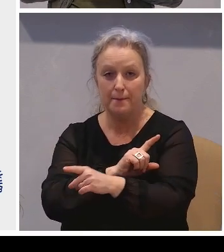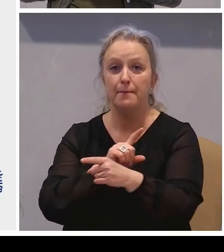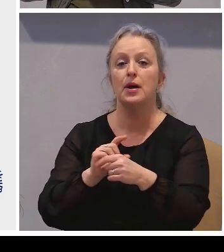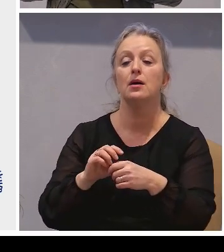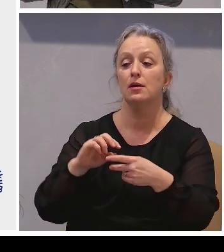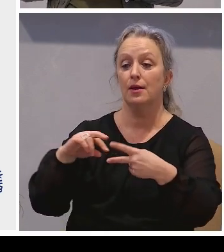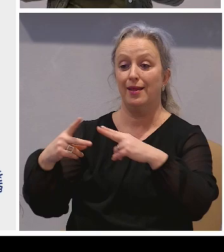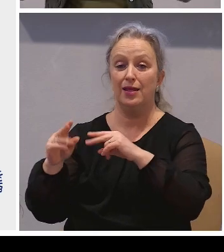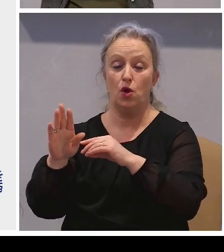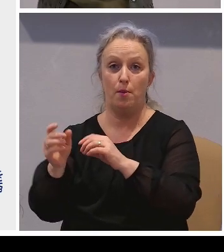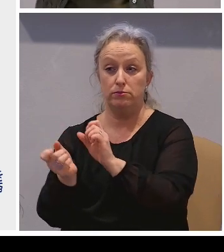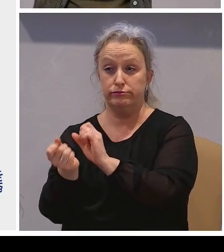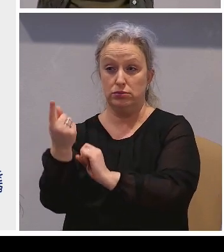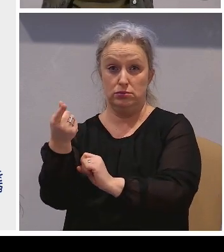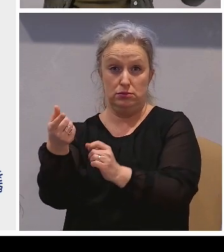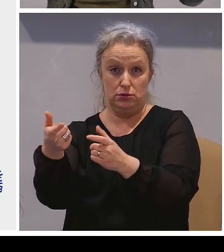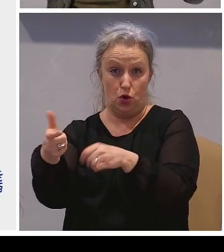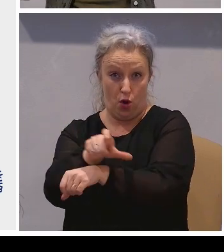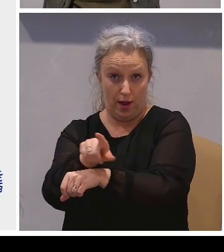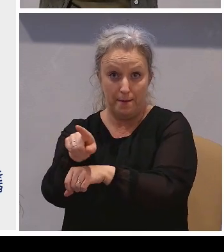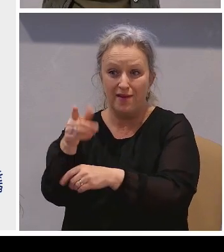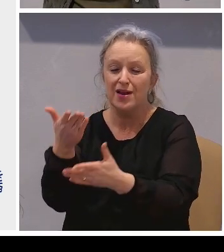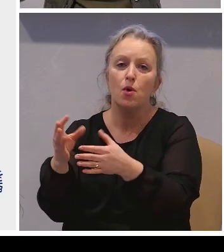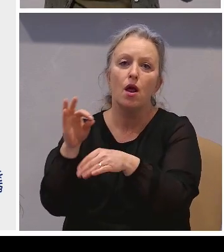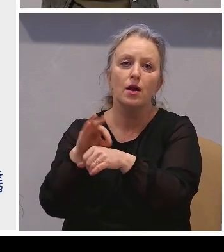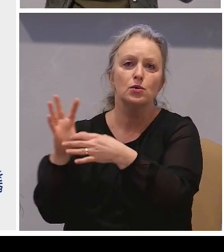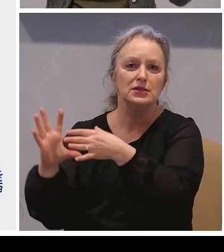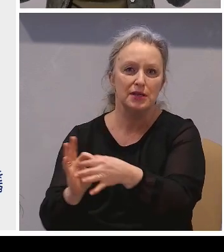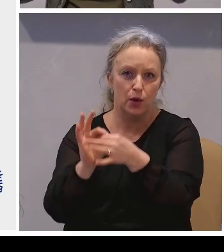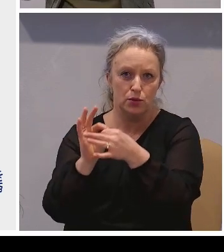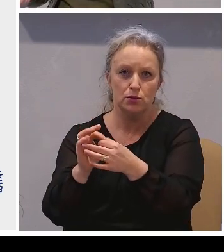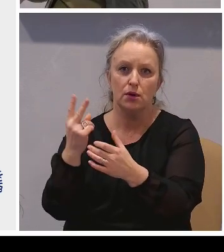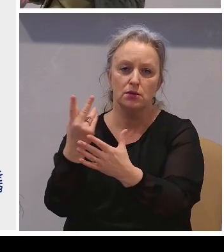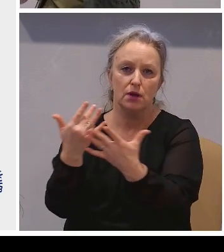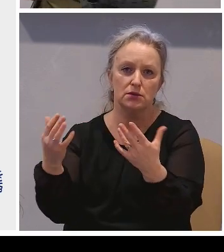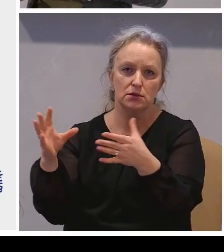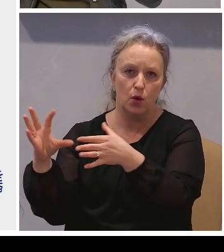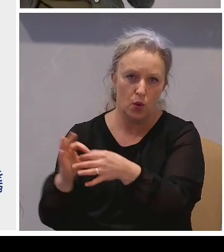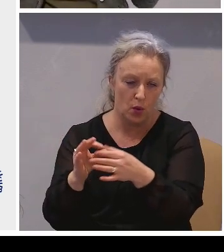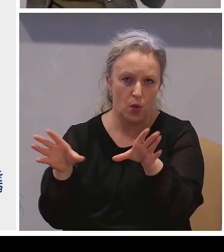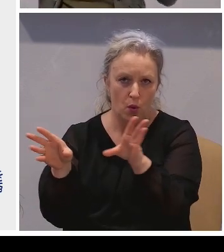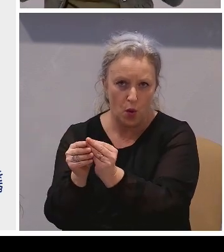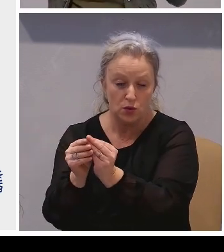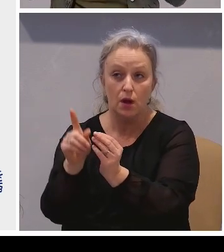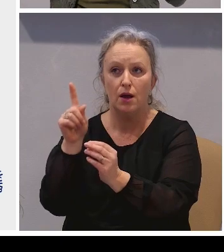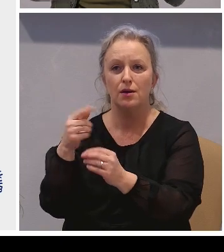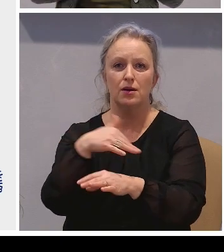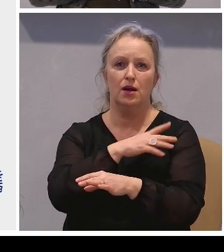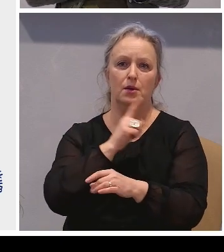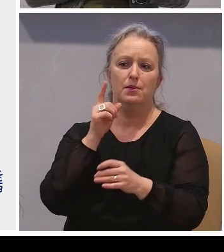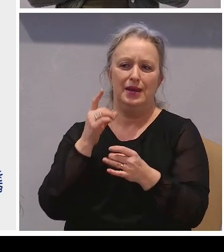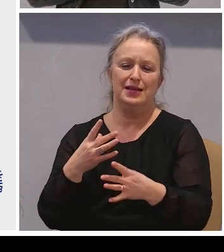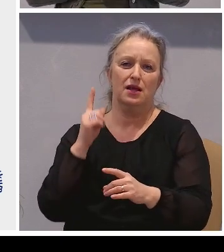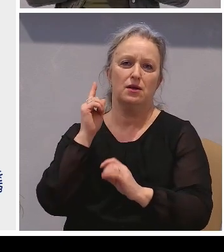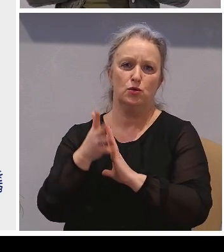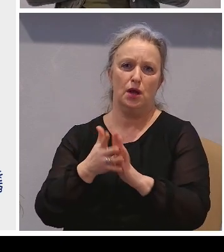suurem, has, the more et võib-olla on see ka fertile they haigusega are. seotud, et seal on nagu 2 asja koos, It might aga me also peame be olema related to lihtsalt the mõistma nature seda, of et